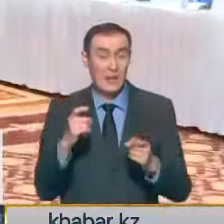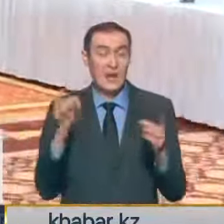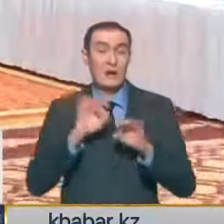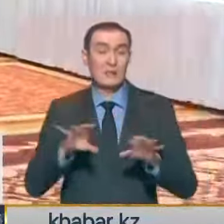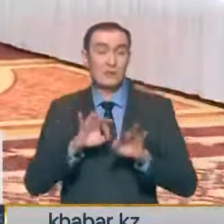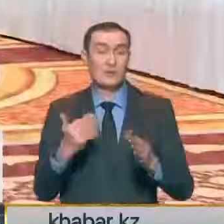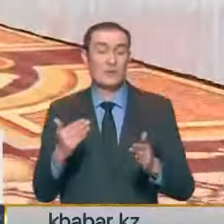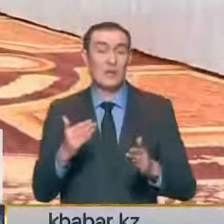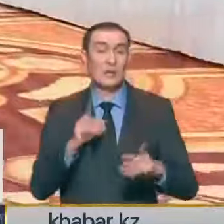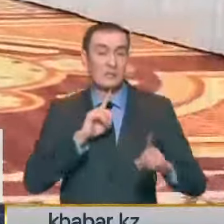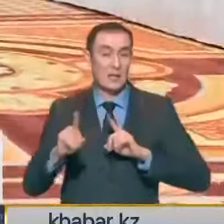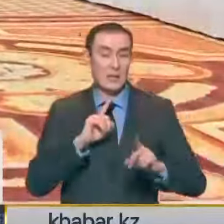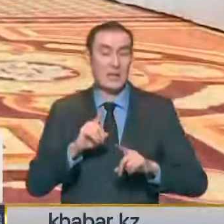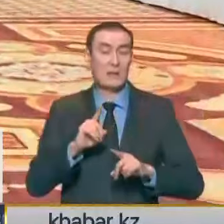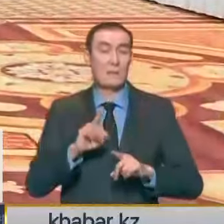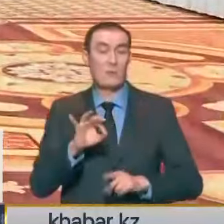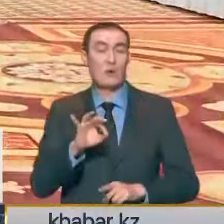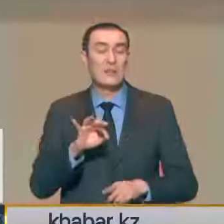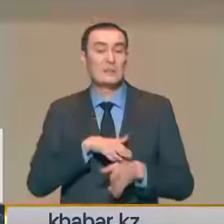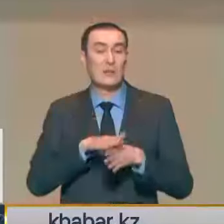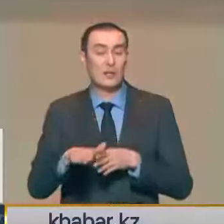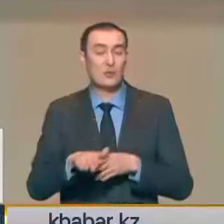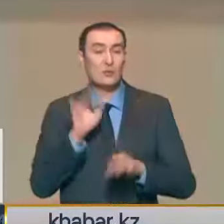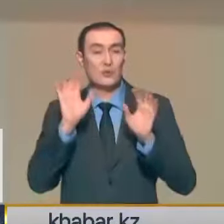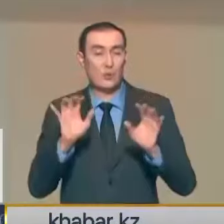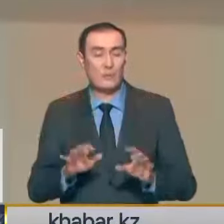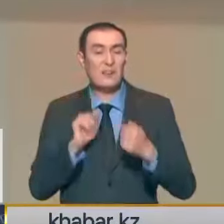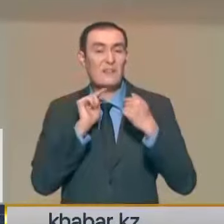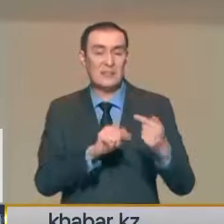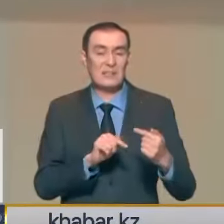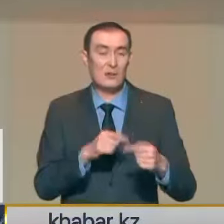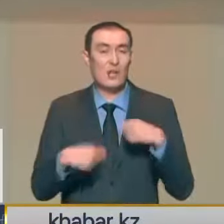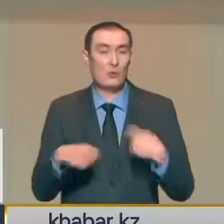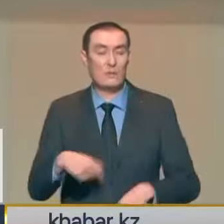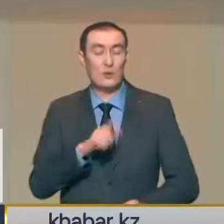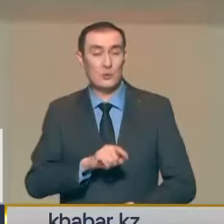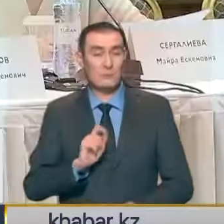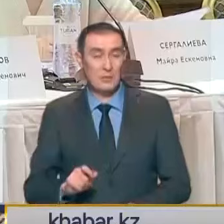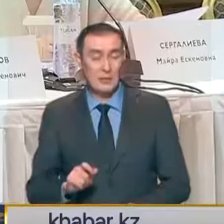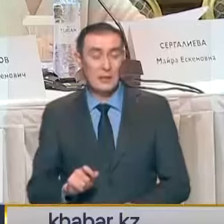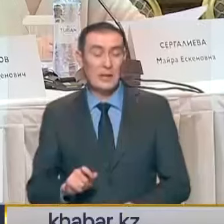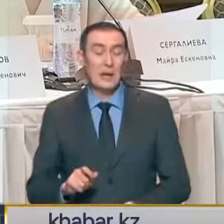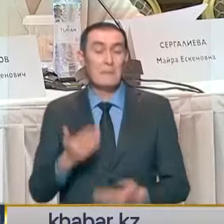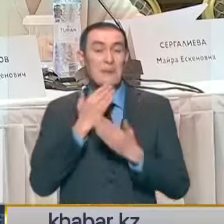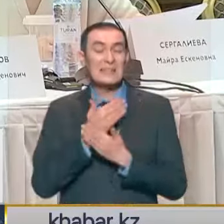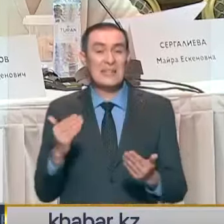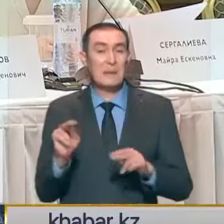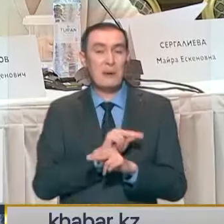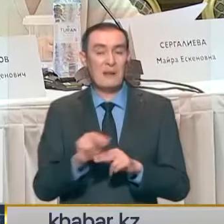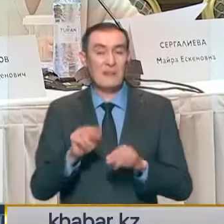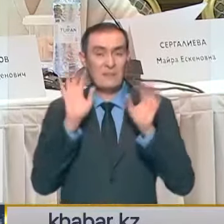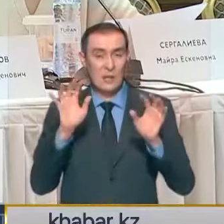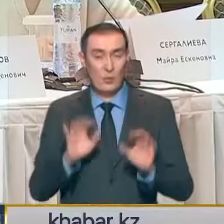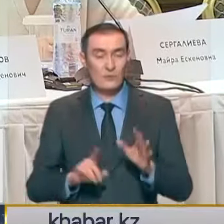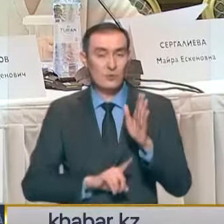озвучили сегодня на круглом столе по исполнению закона о противодействии торговле людьми. Я напомню, последние поправки в